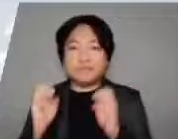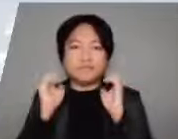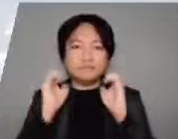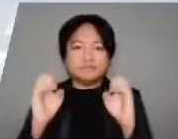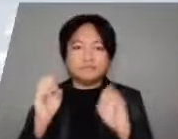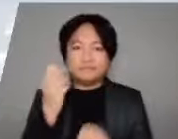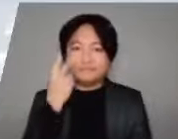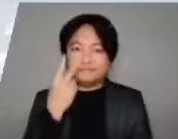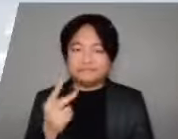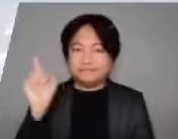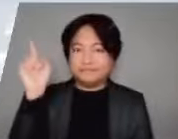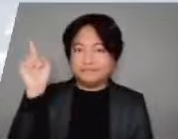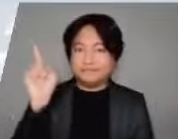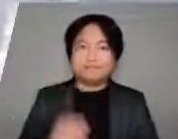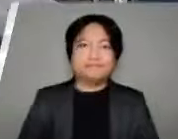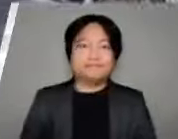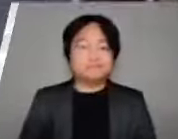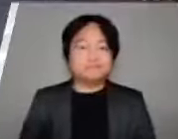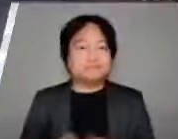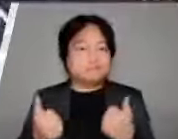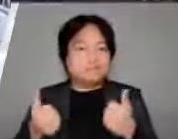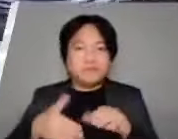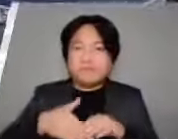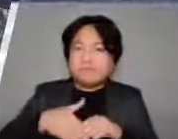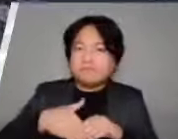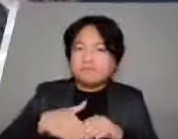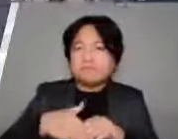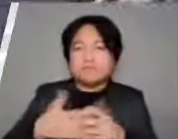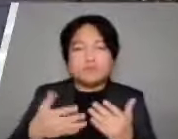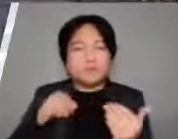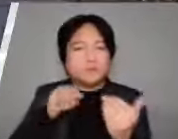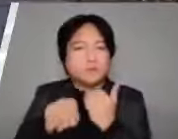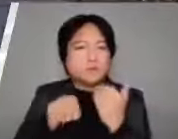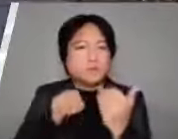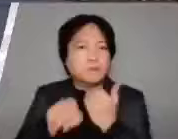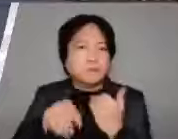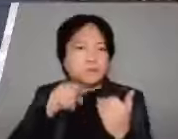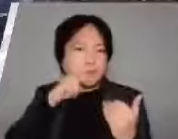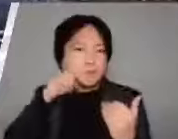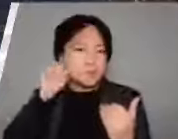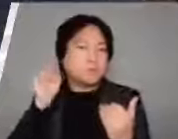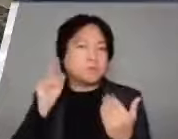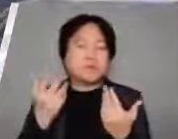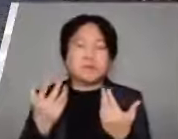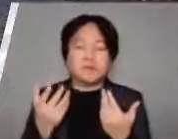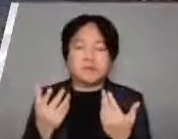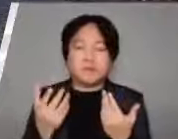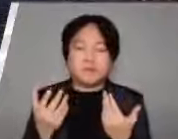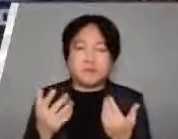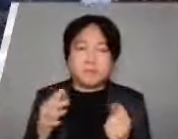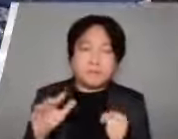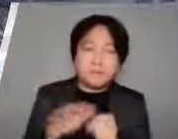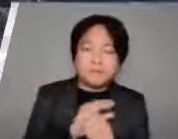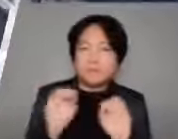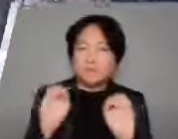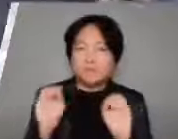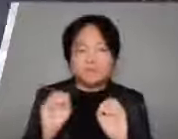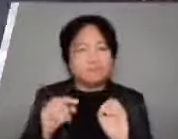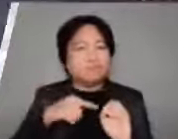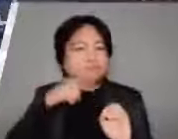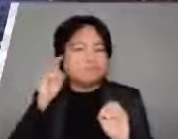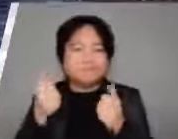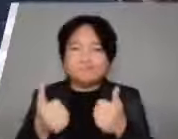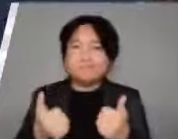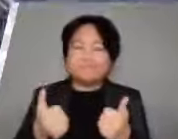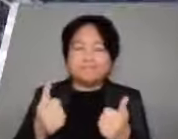Maya, maluwag pa rin ho, wala pa hong build up. Hindi pa rin natin nakikita ang napakakapal na bilang ng mga sasakyan. Tuloy-tuloy pa naman ang biyahe ng